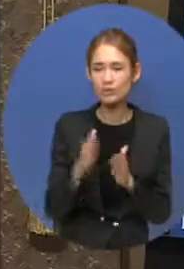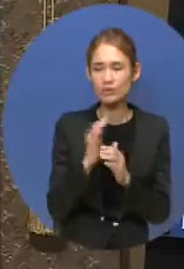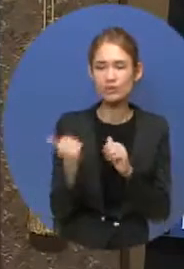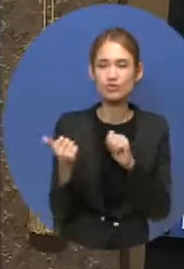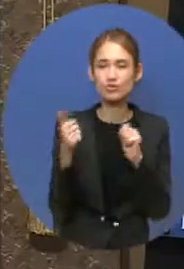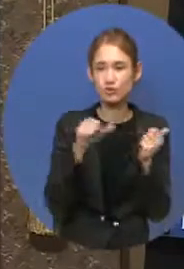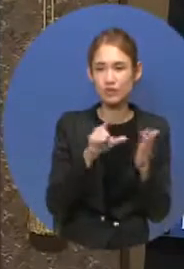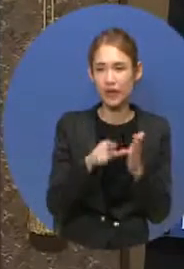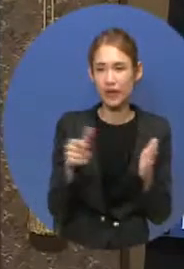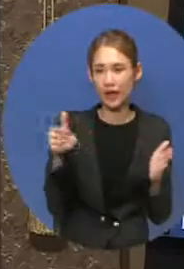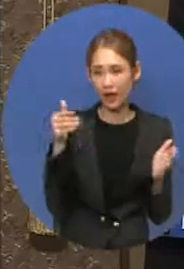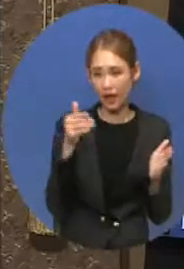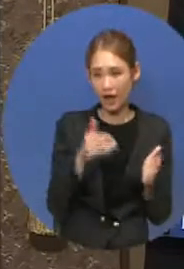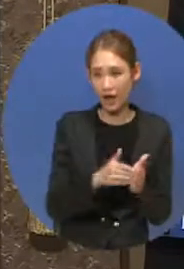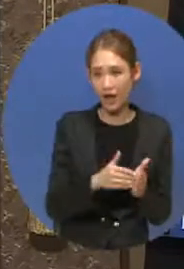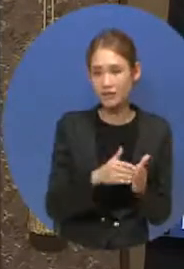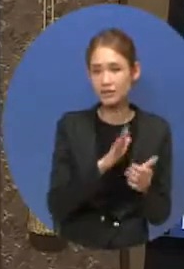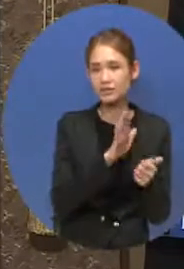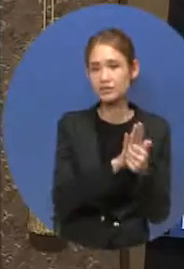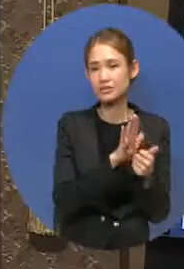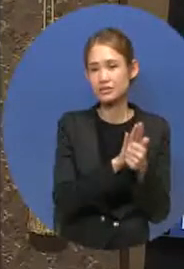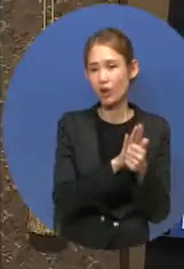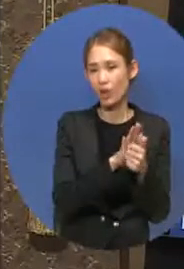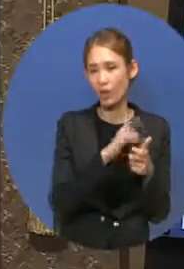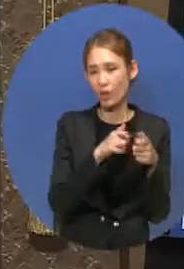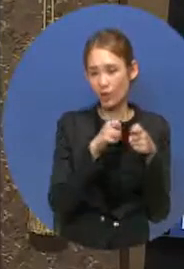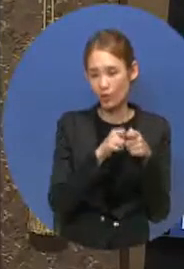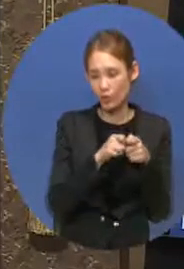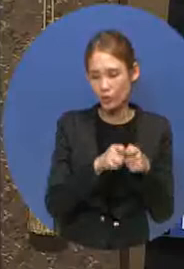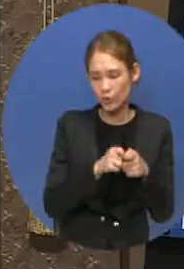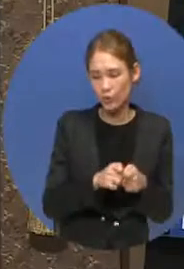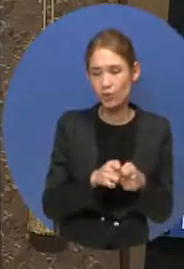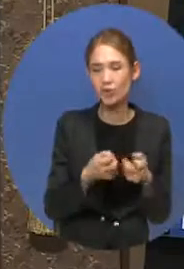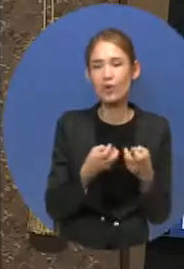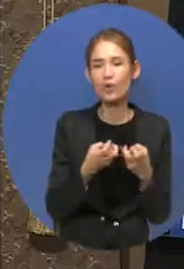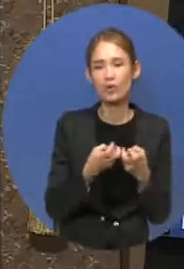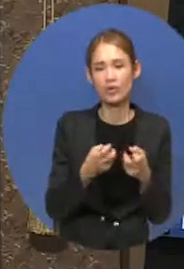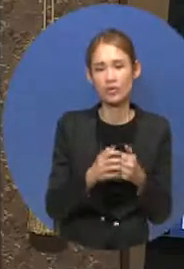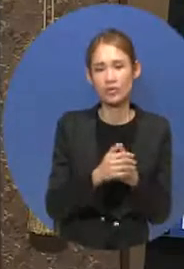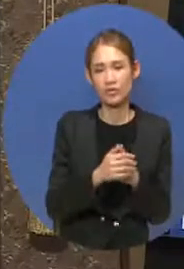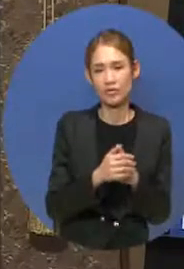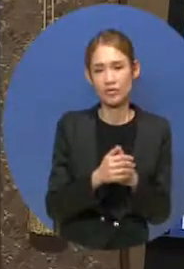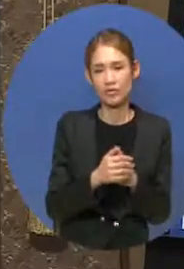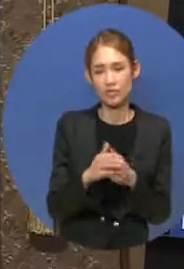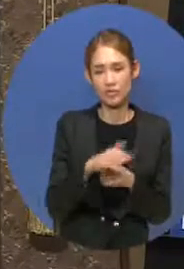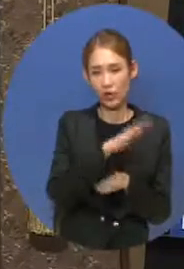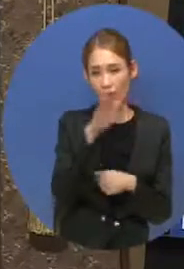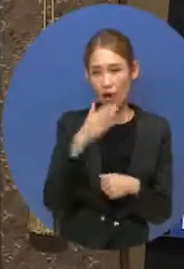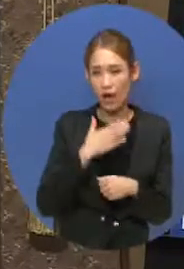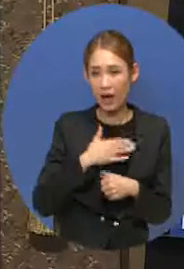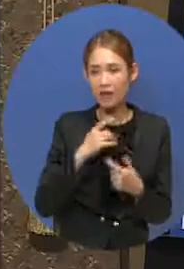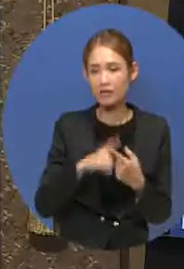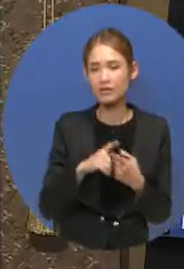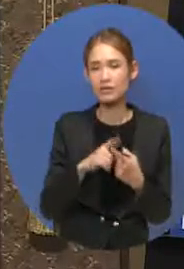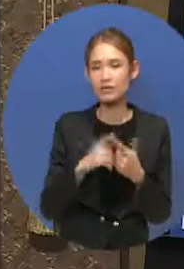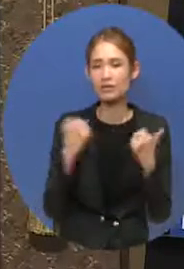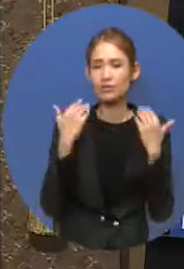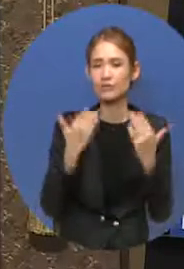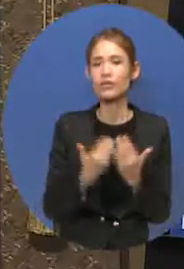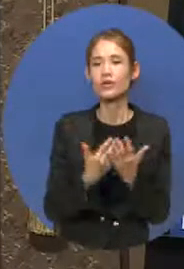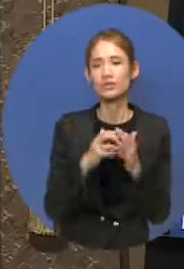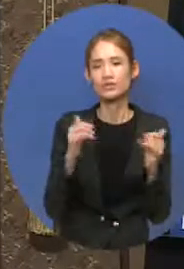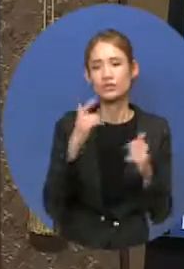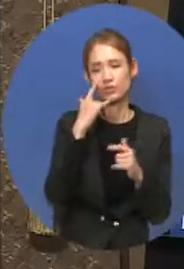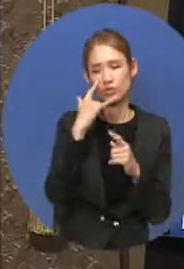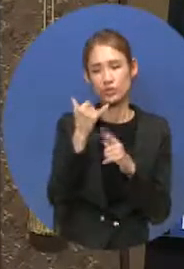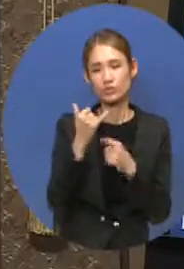사망시까지 네. 어떻게 하면 지원이 촘촘하게 이루어져야 되냐는 거고요. 네. 다 뭐 아시는 것처럼 발달장애인